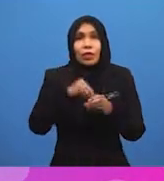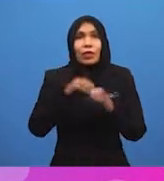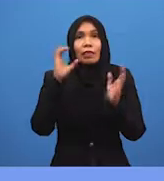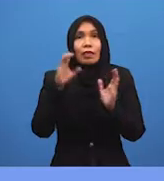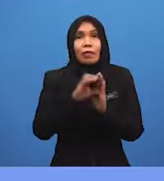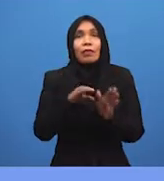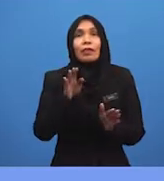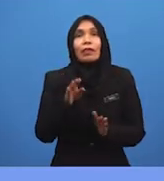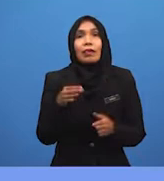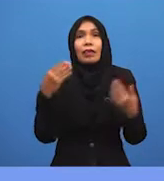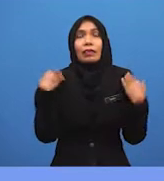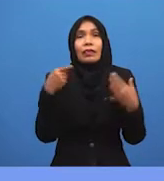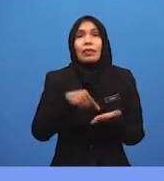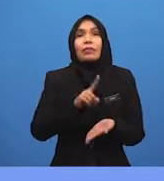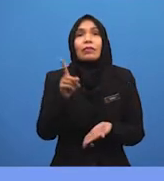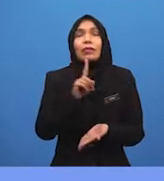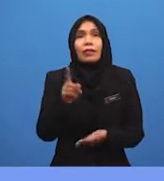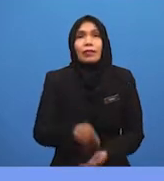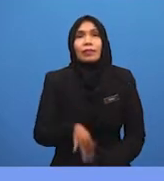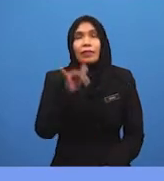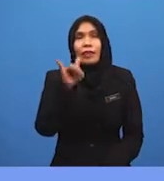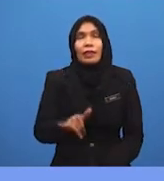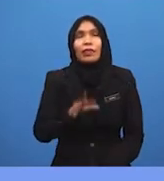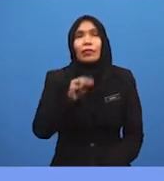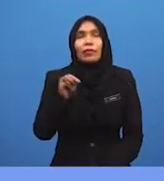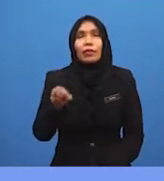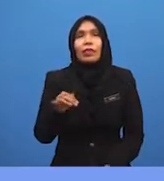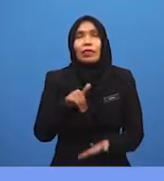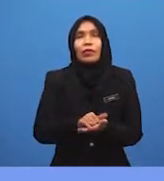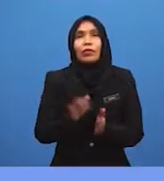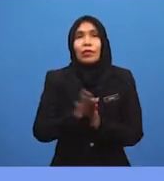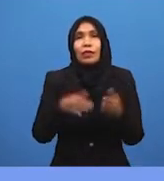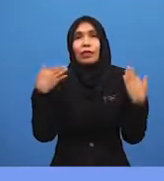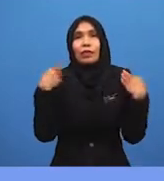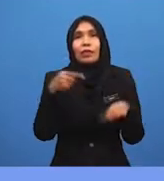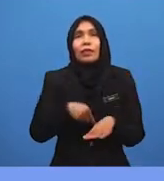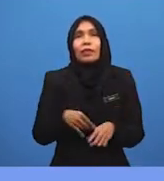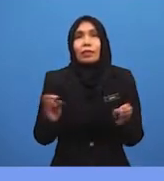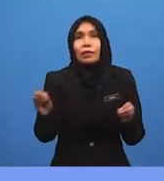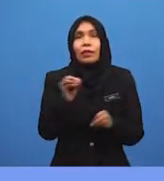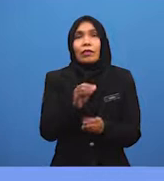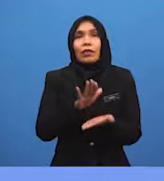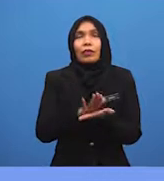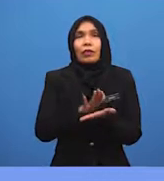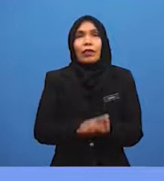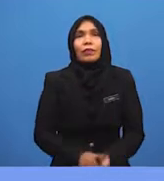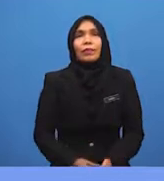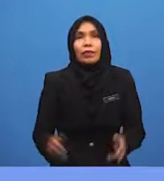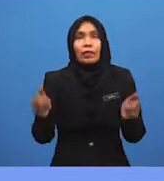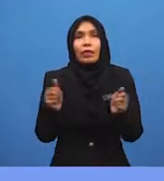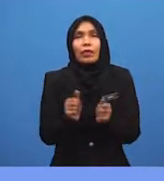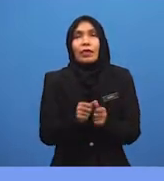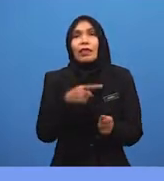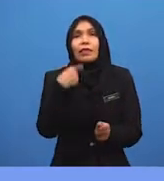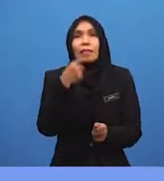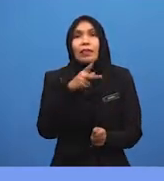mana? Ya, murid itu berada di pejabat sekolah. Dengan siapakah murid itu